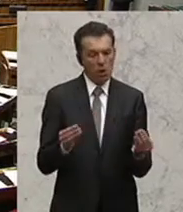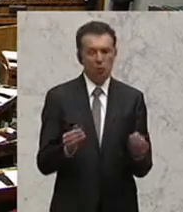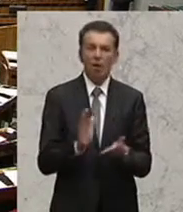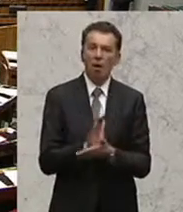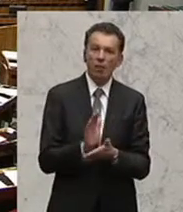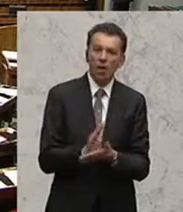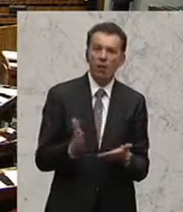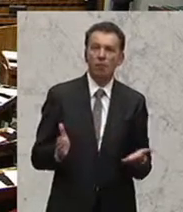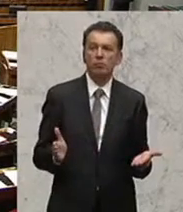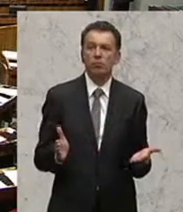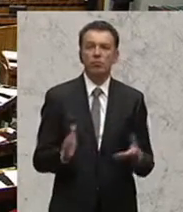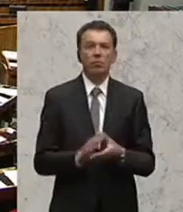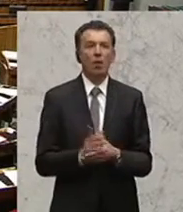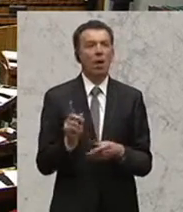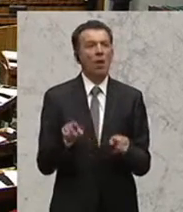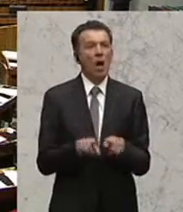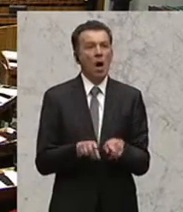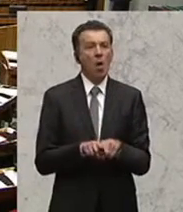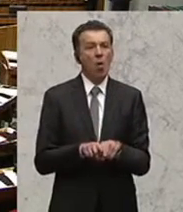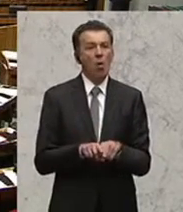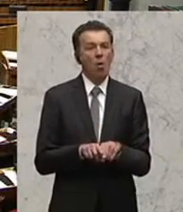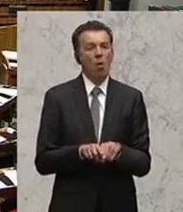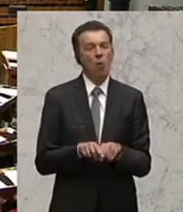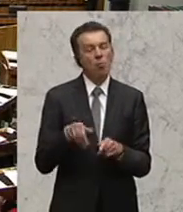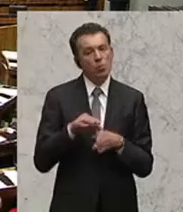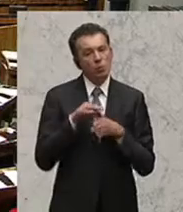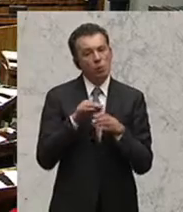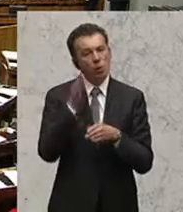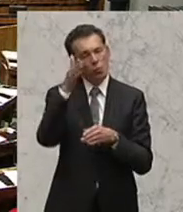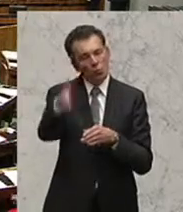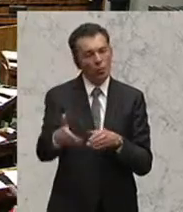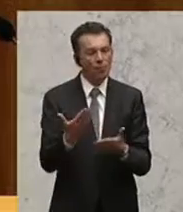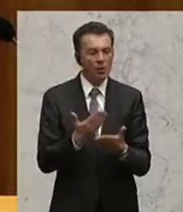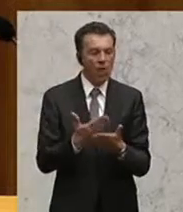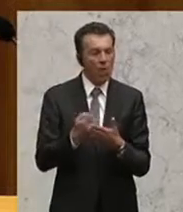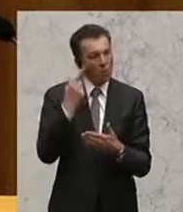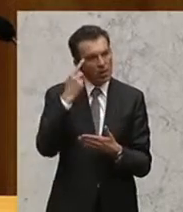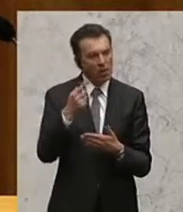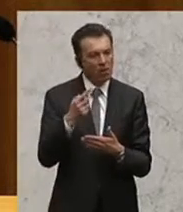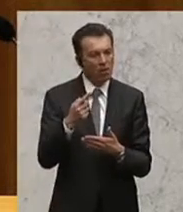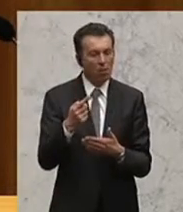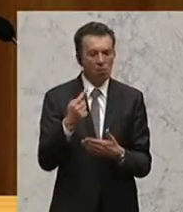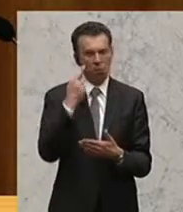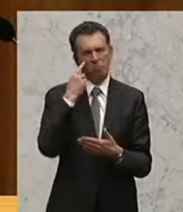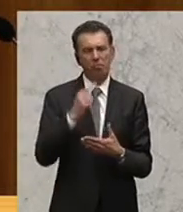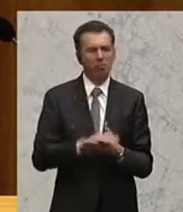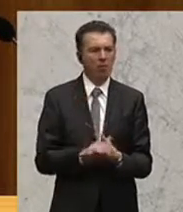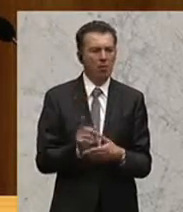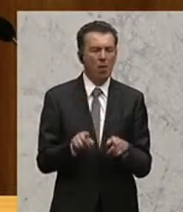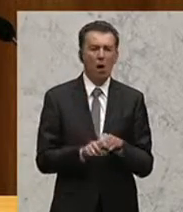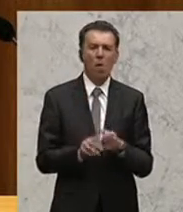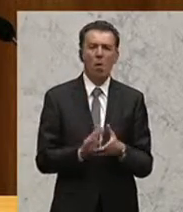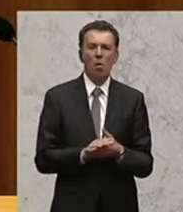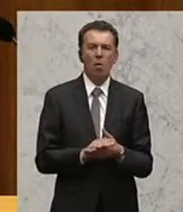Eine Aufgabe, die aber auch in die Zukunft führen muss. Und daher finde ich es sehr bemerkenswert, aber auch